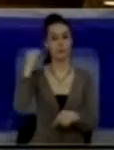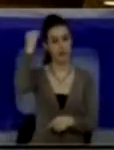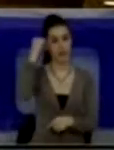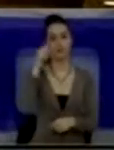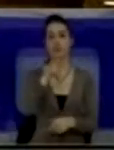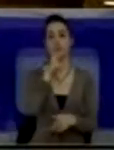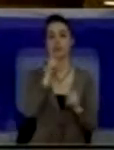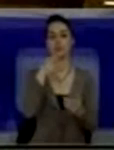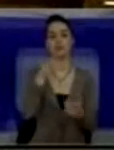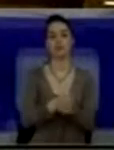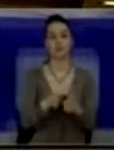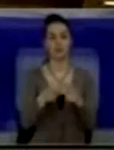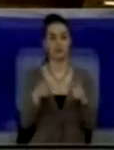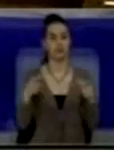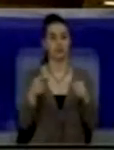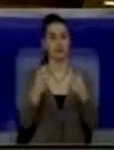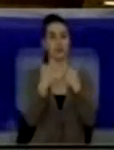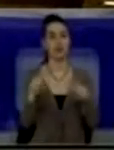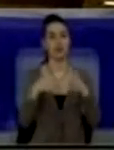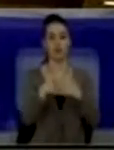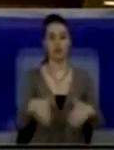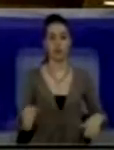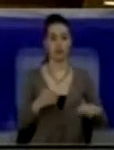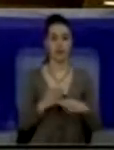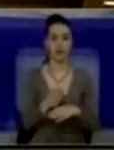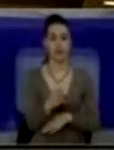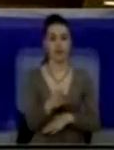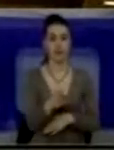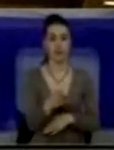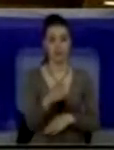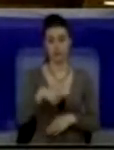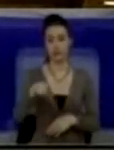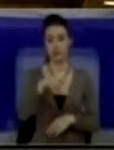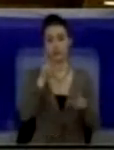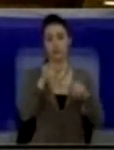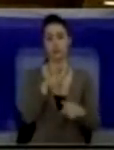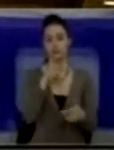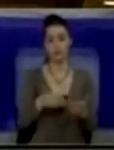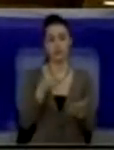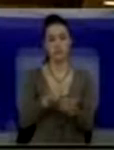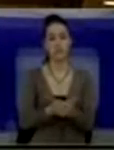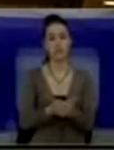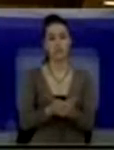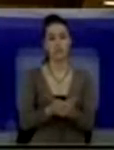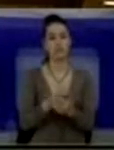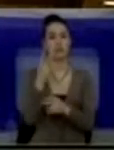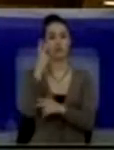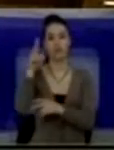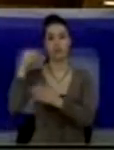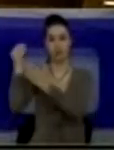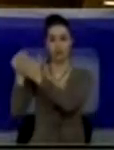detyrohet paguaj për kartonin e Gjelbër në Kosovë, edhe pse secili prej tyre e bën këtë pagesë në vendin e jashtëm ku